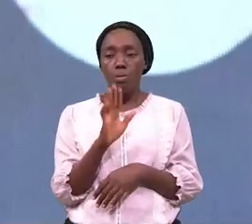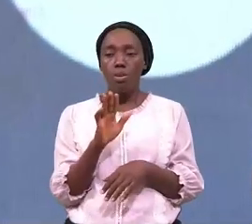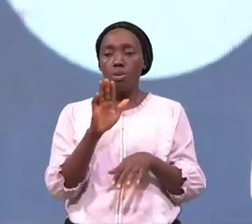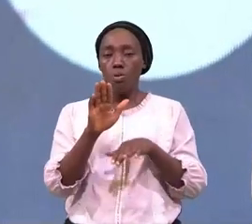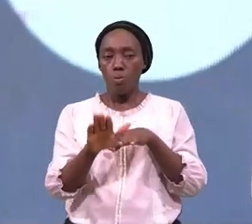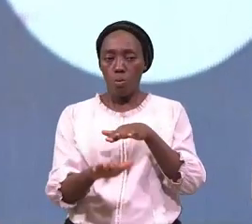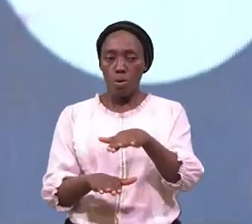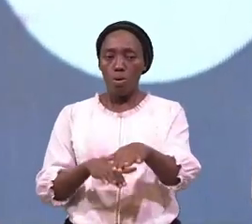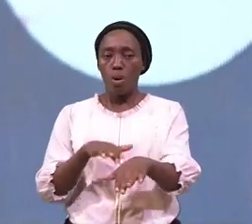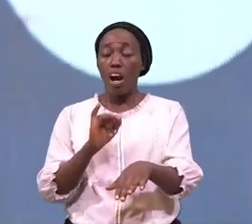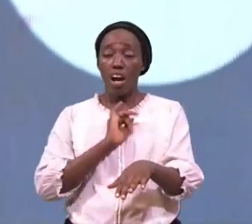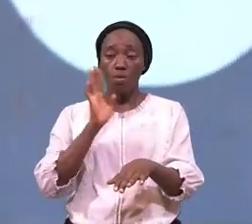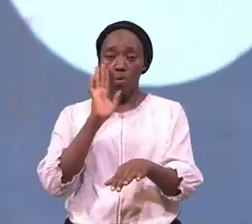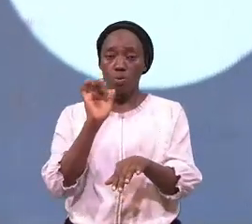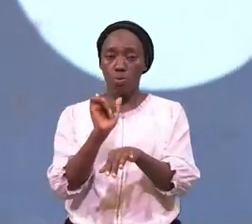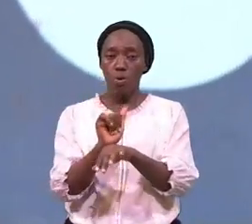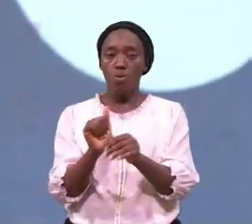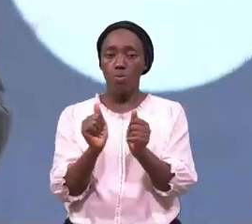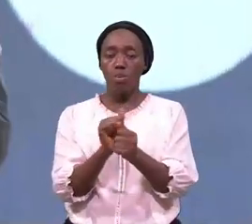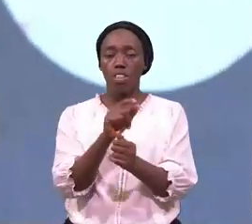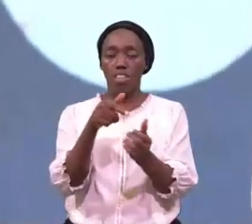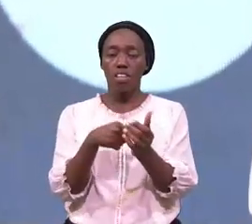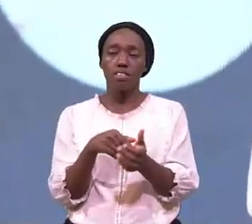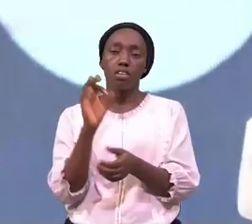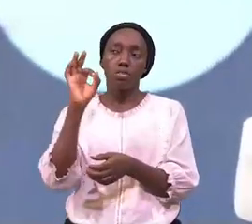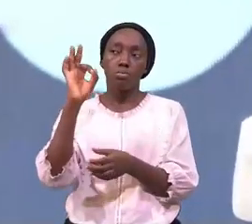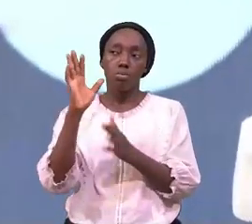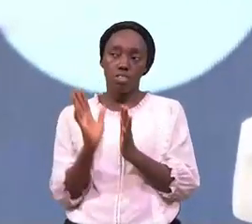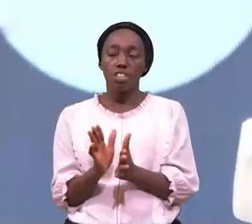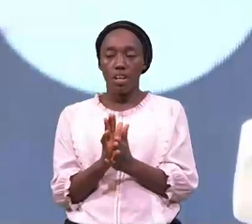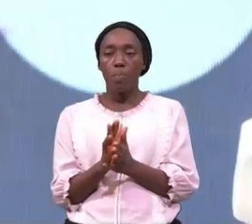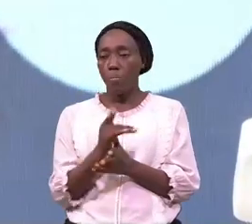Alors le Seigneur dira, je vais marcher avec ce prédicateur.